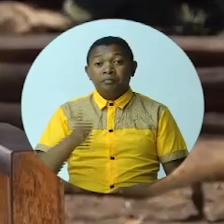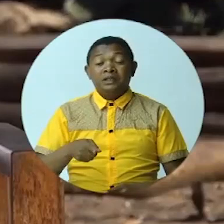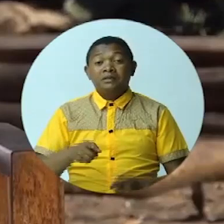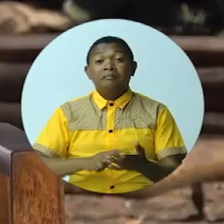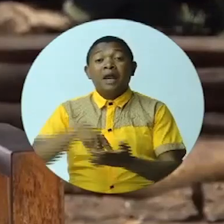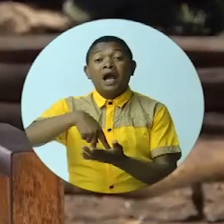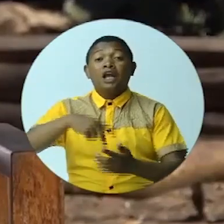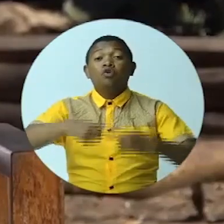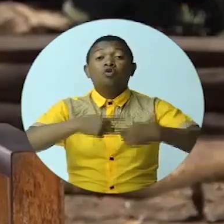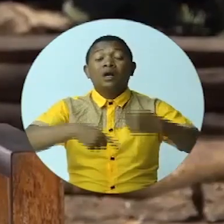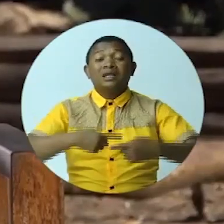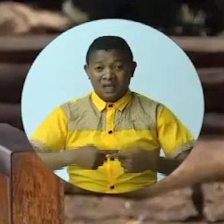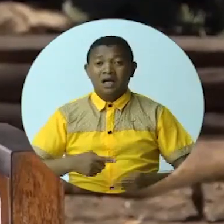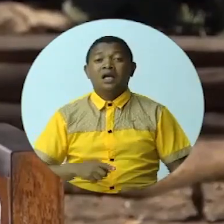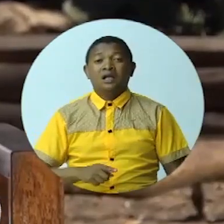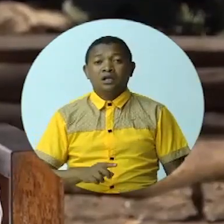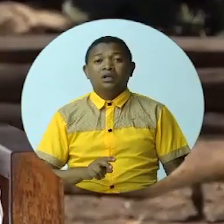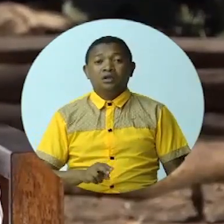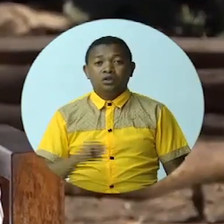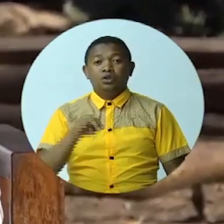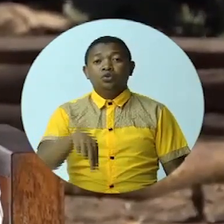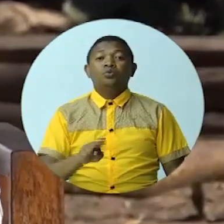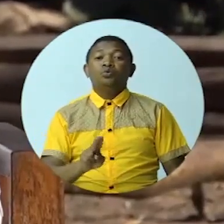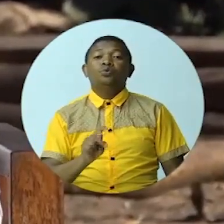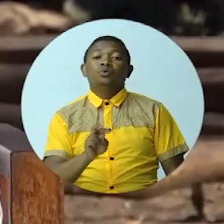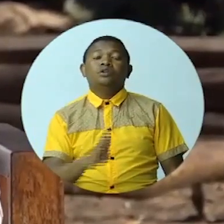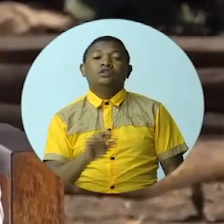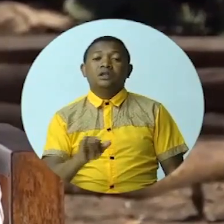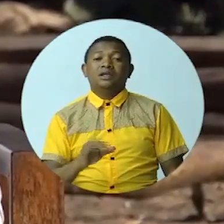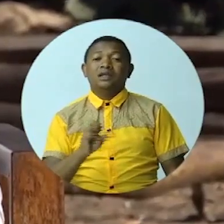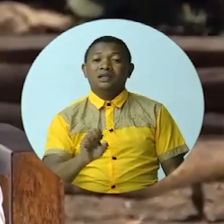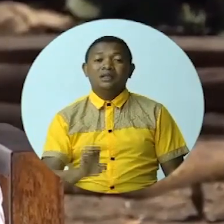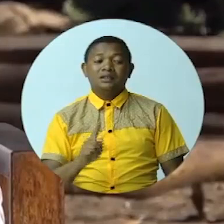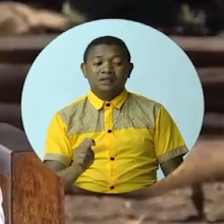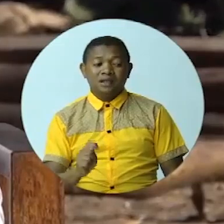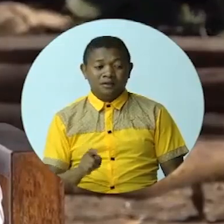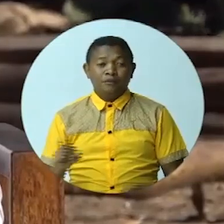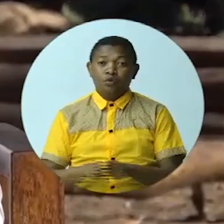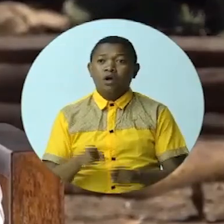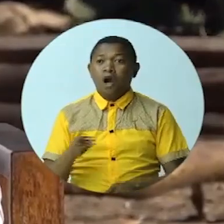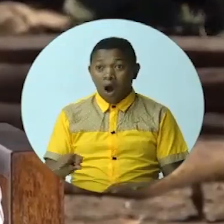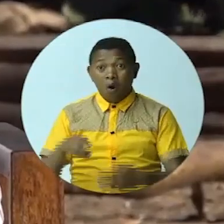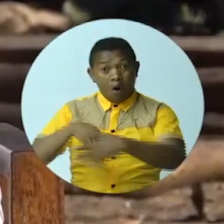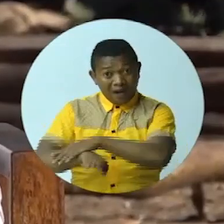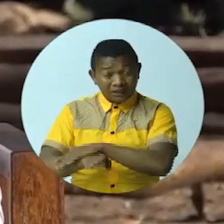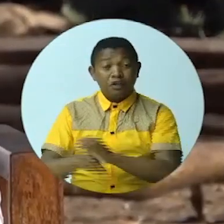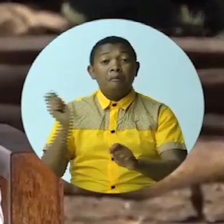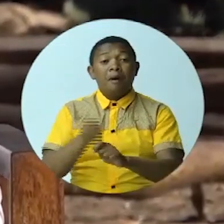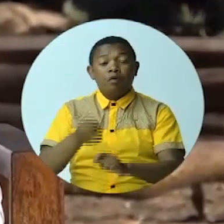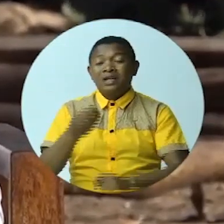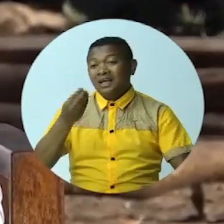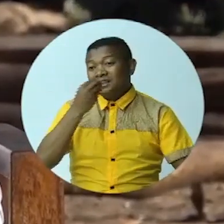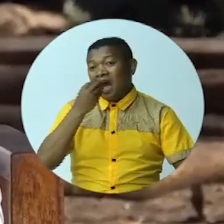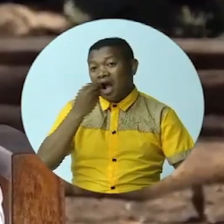an'le sakafo le hoe plampi. Ny plampi io dia sakafo vonjaina maika